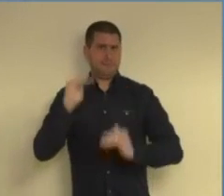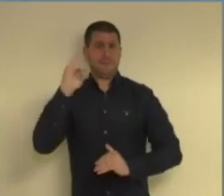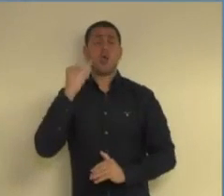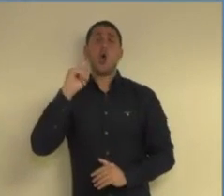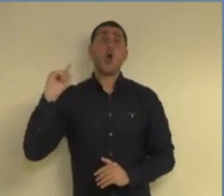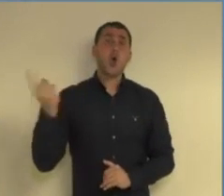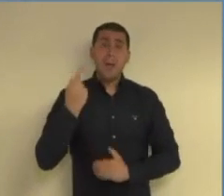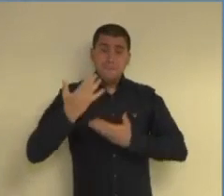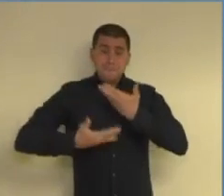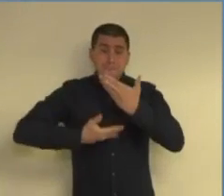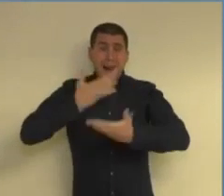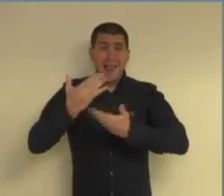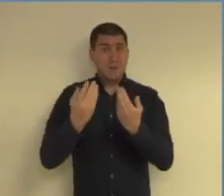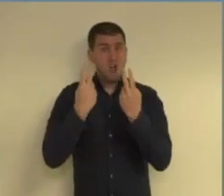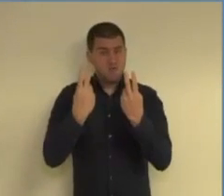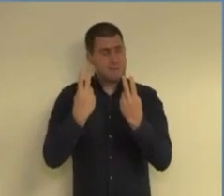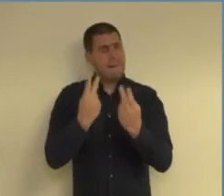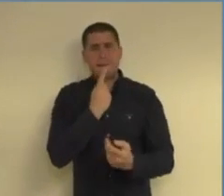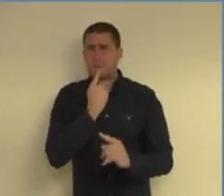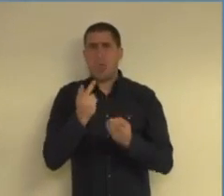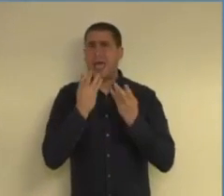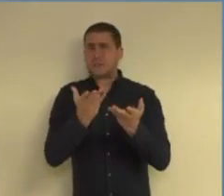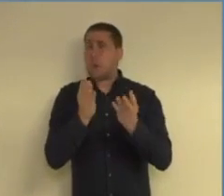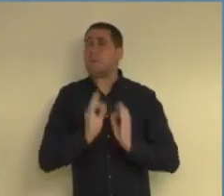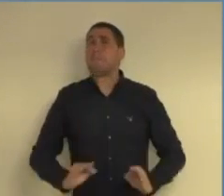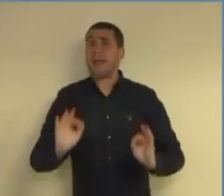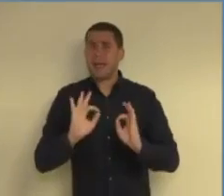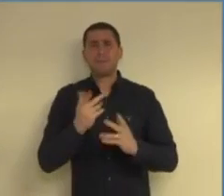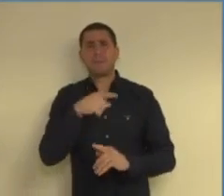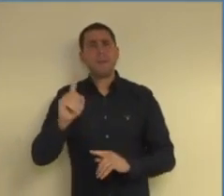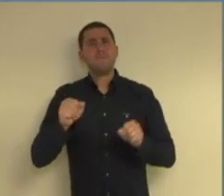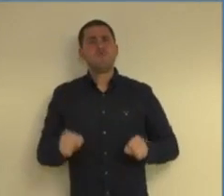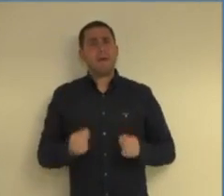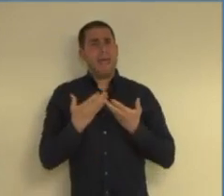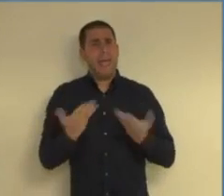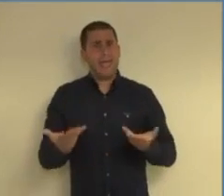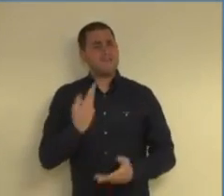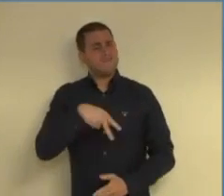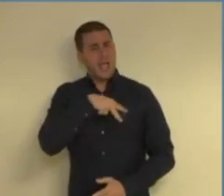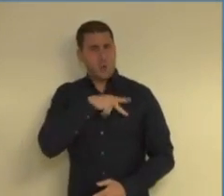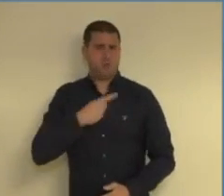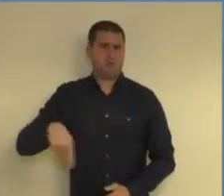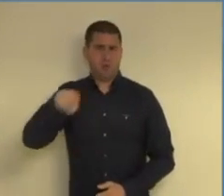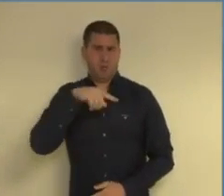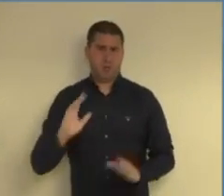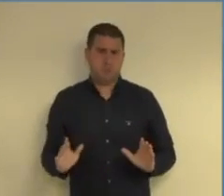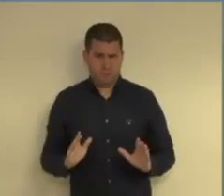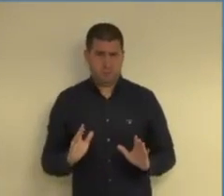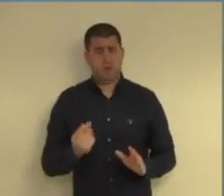כל הצעדים האלה לא יעזרו כהוא זה אם לא תהיה משמעת ואחריות מצדכם.